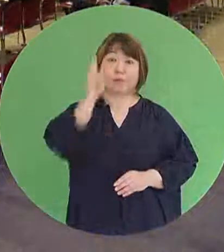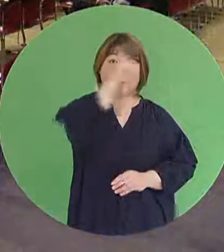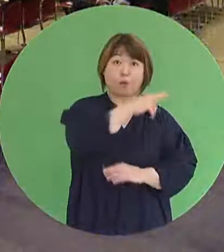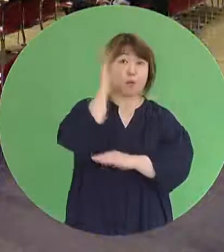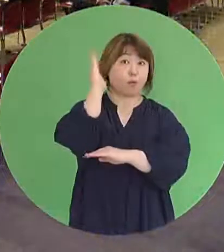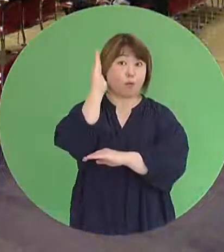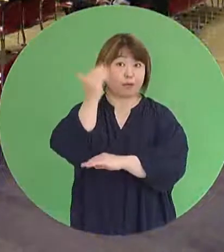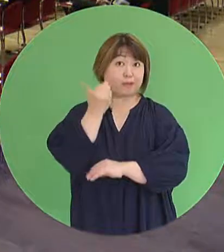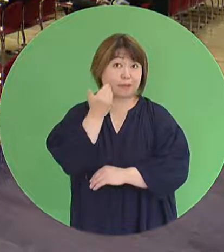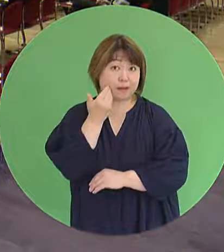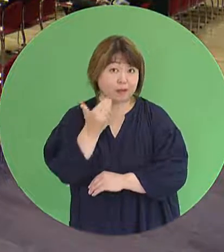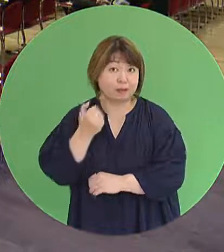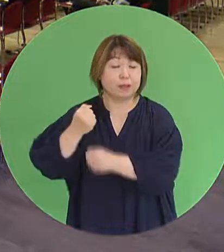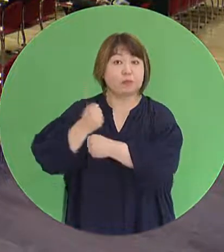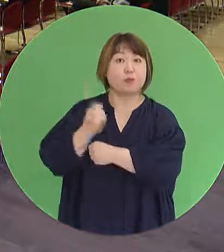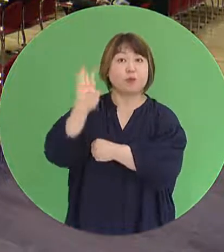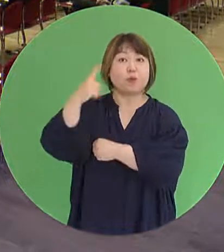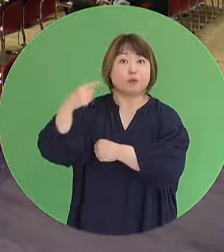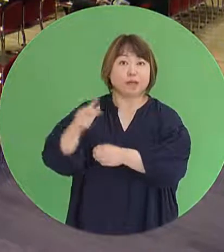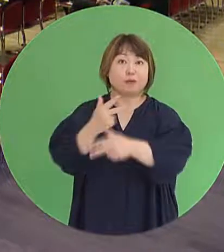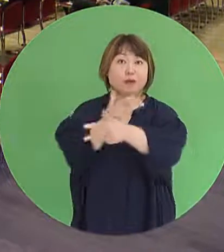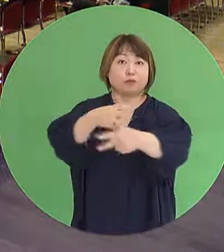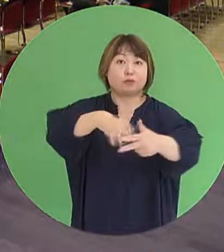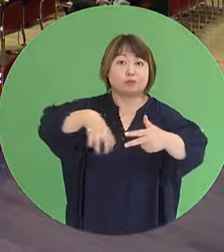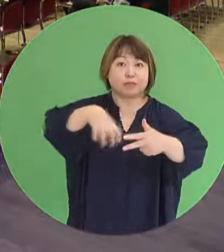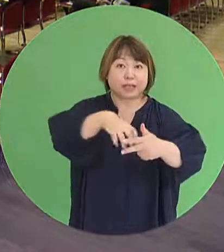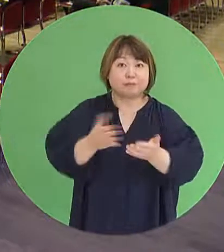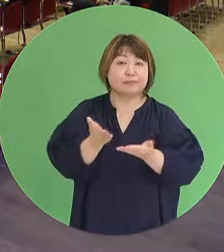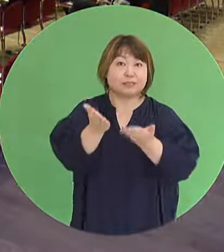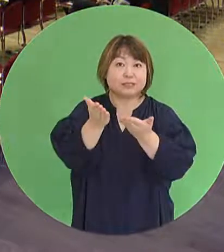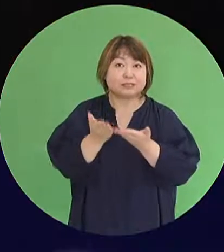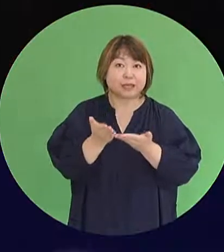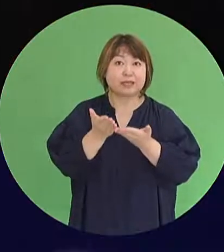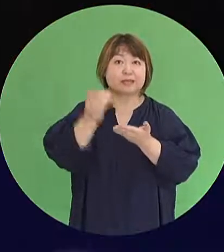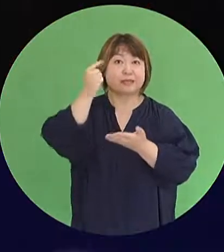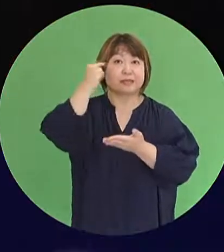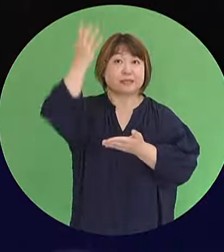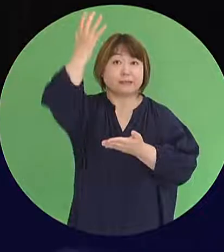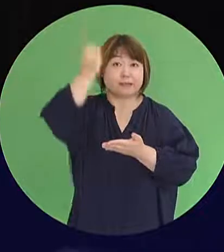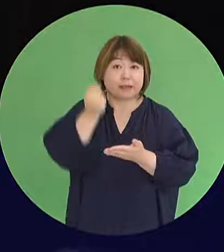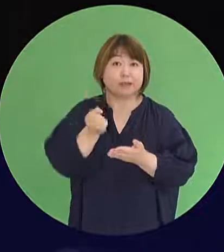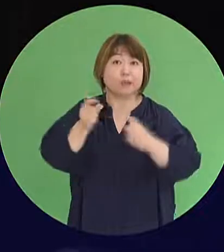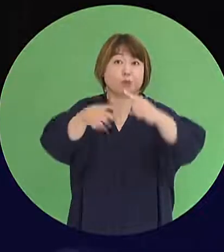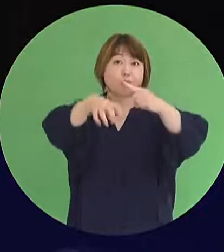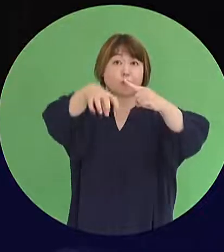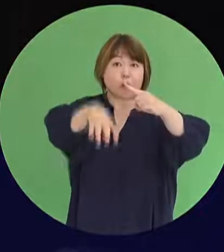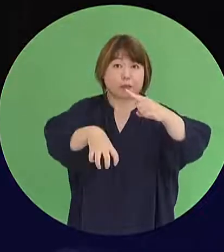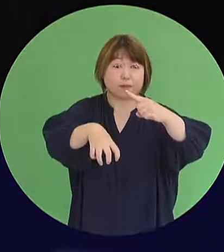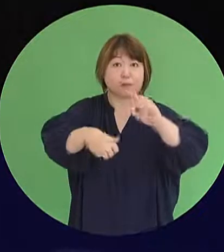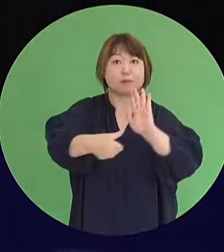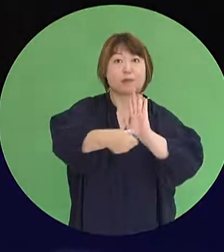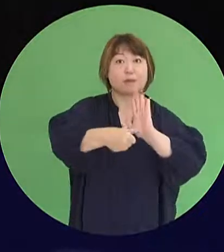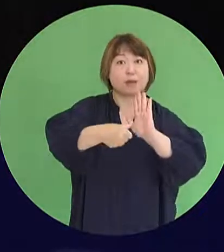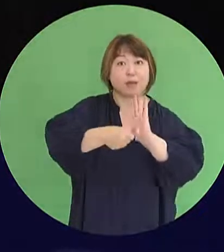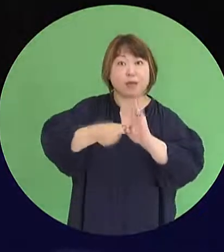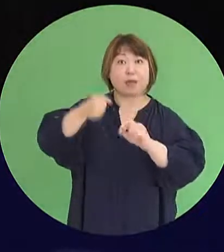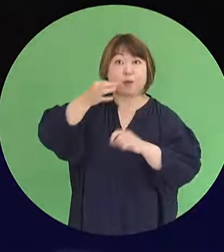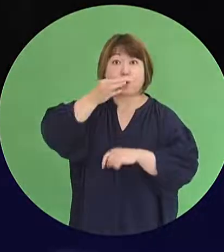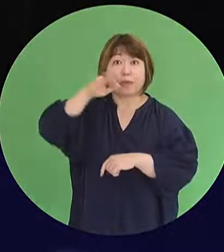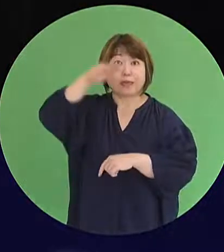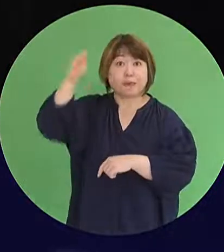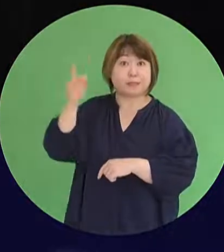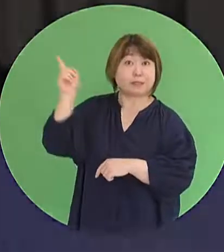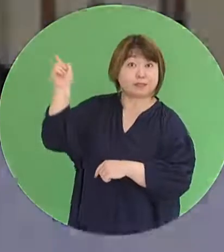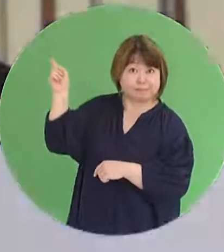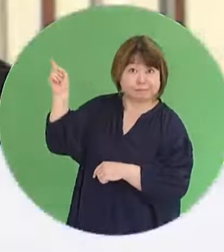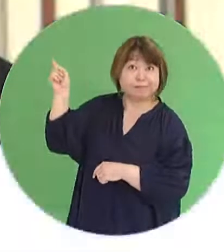午後の部では兵庫県の北淡震災記念公園の米山正幸さんによる基調講演が行われ